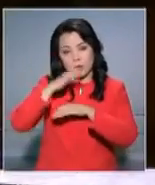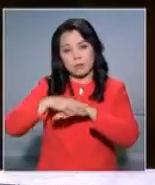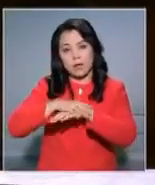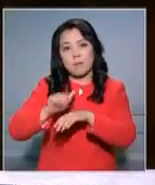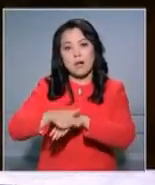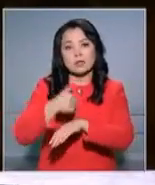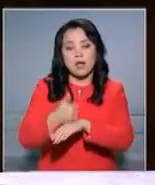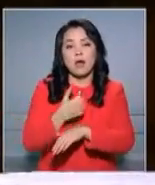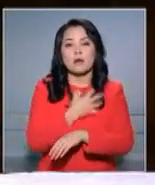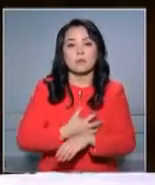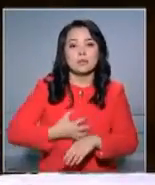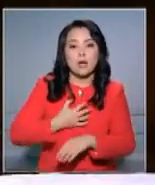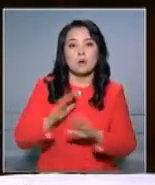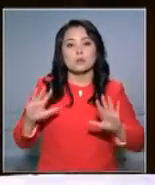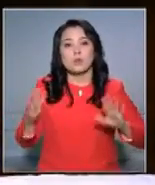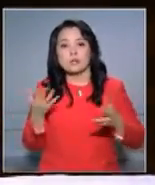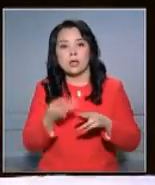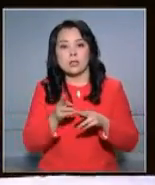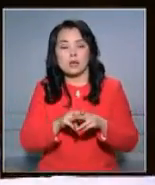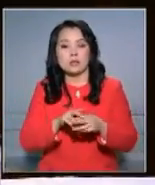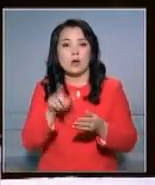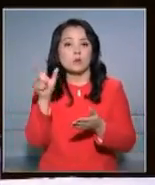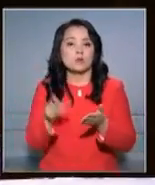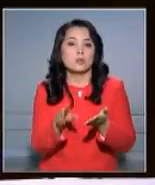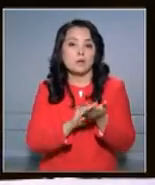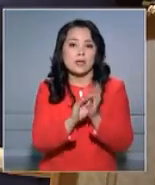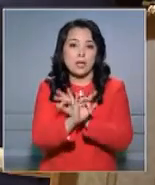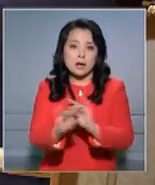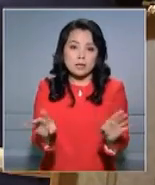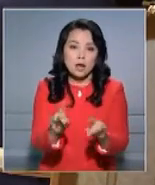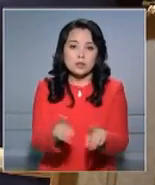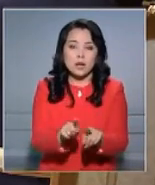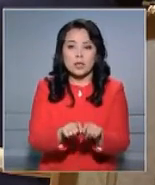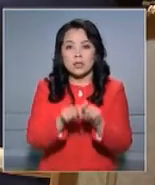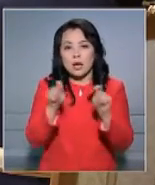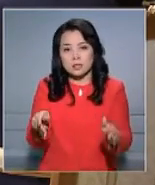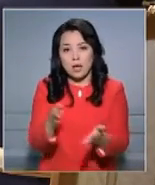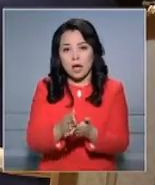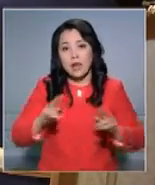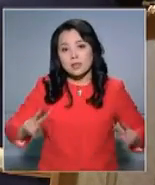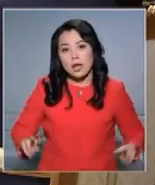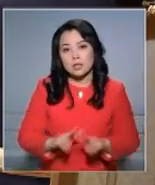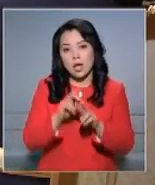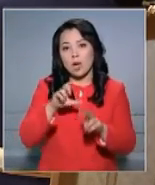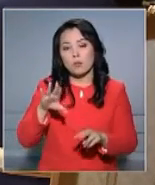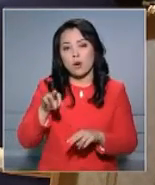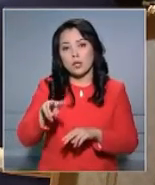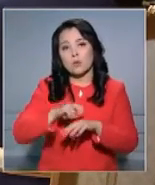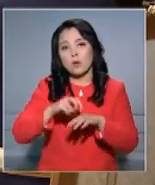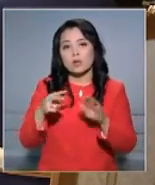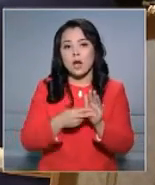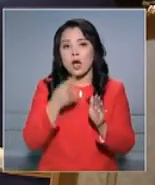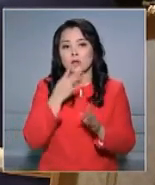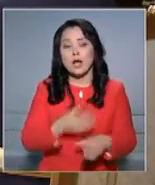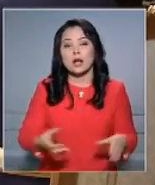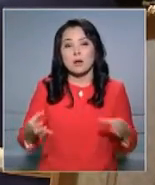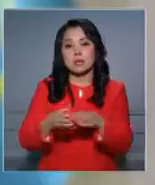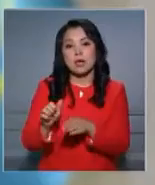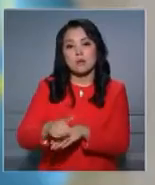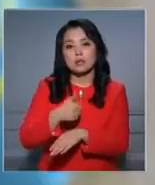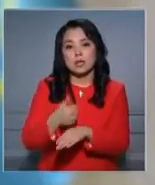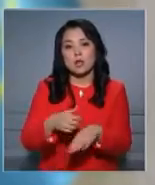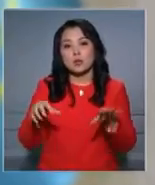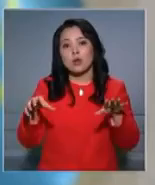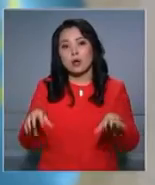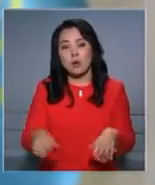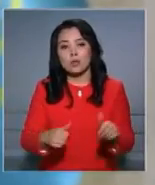басты оқиғаларға орай тілшілерге берген сұхбатында осындай ой айтқан болатын. Астана экспо 2017 ұлттық компаниясының басқарма